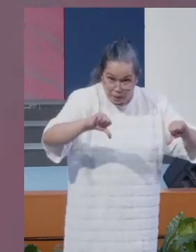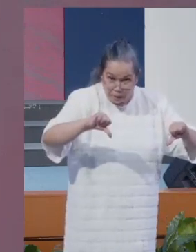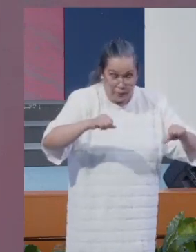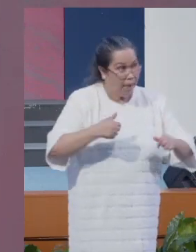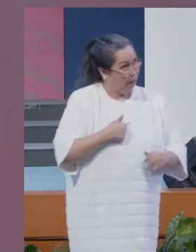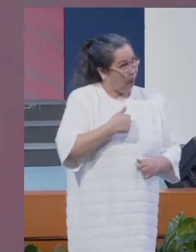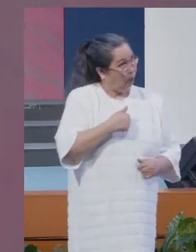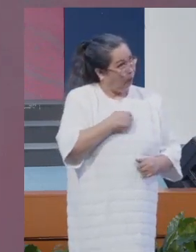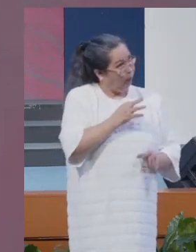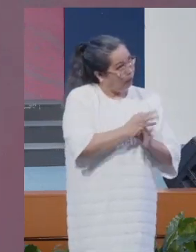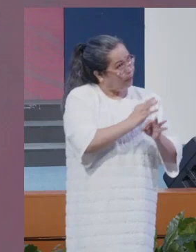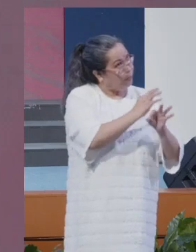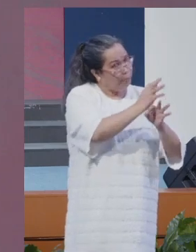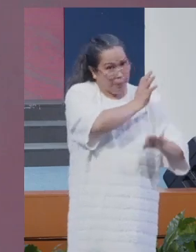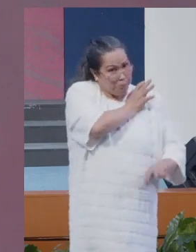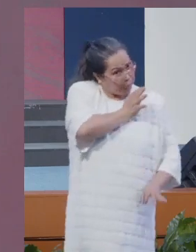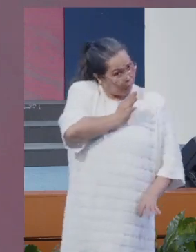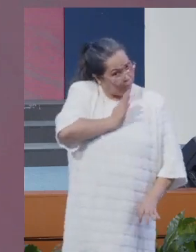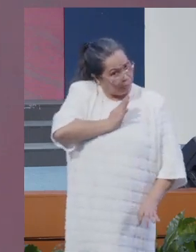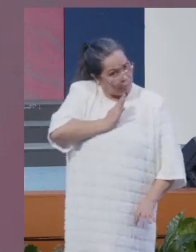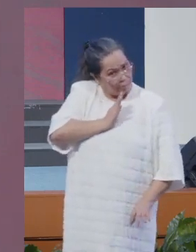group.